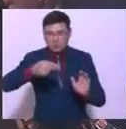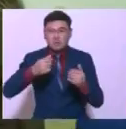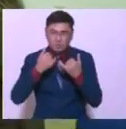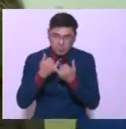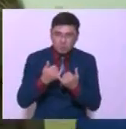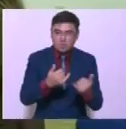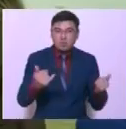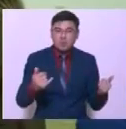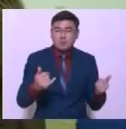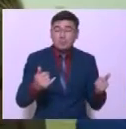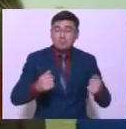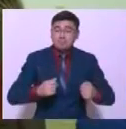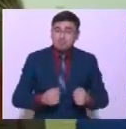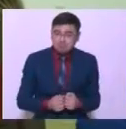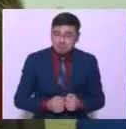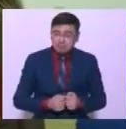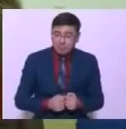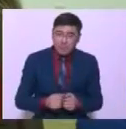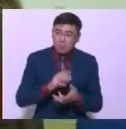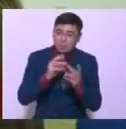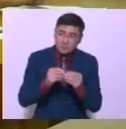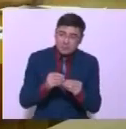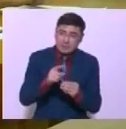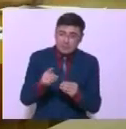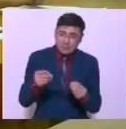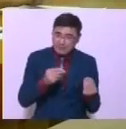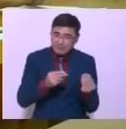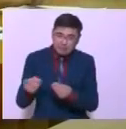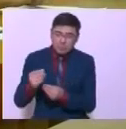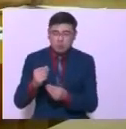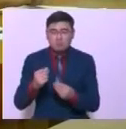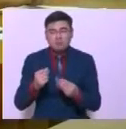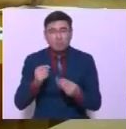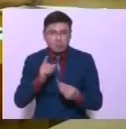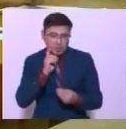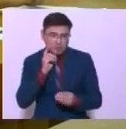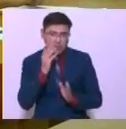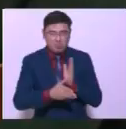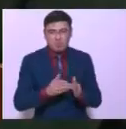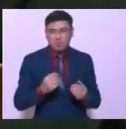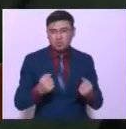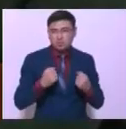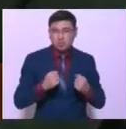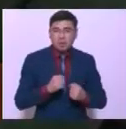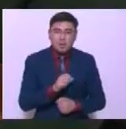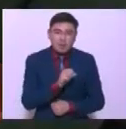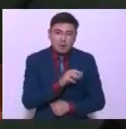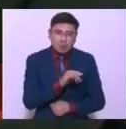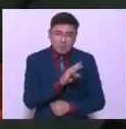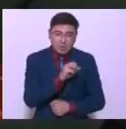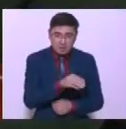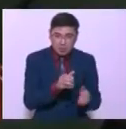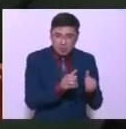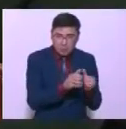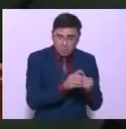ваучер тіркелген. Осы бағытта 80-ге жоқ кәсіпкермен бірлесе жұмыс жасалып жатыр. Бұл туралы Аманат партиясы жандағы жастарды қолдау